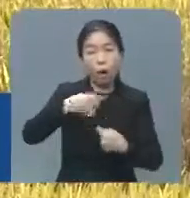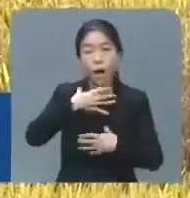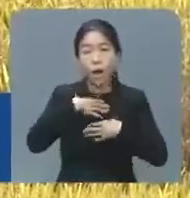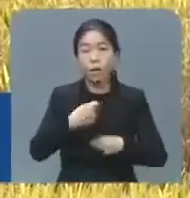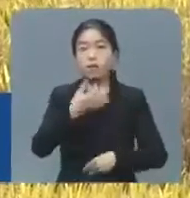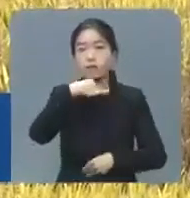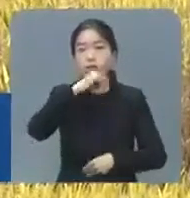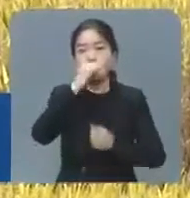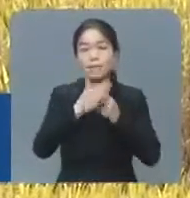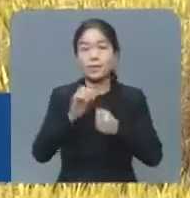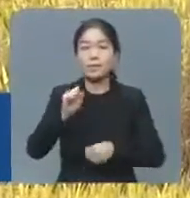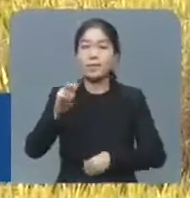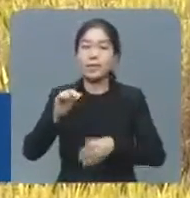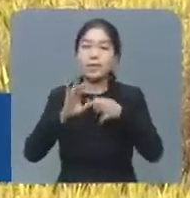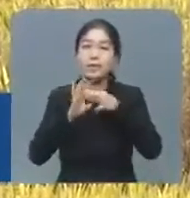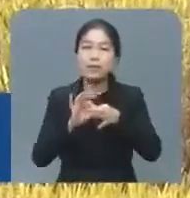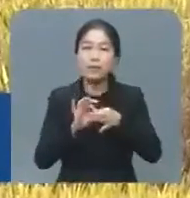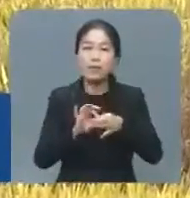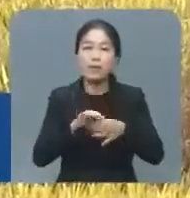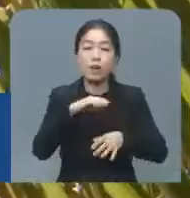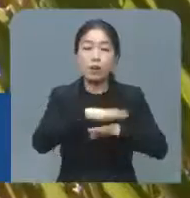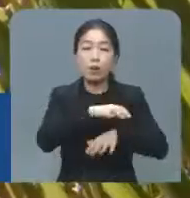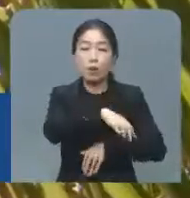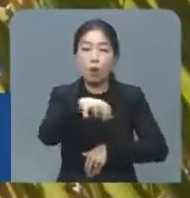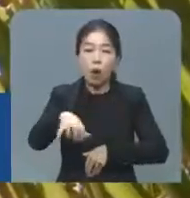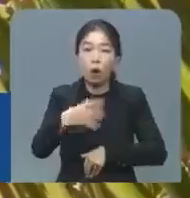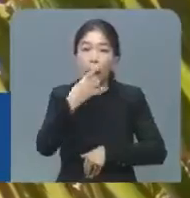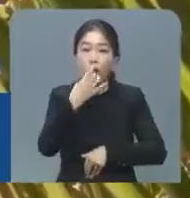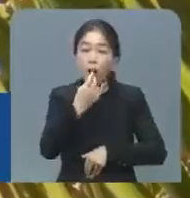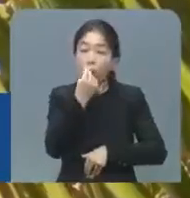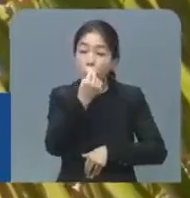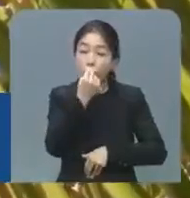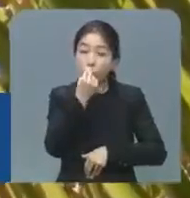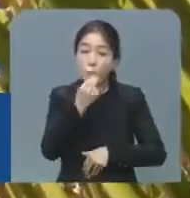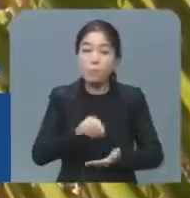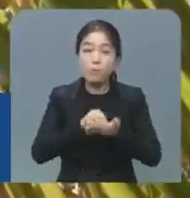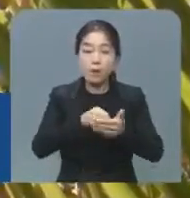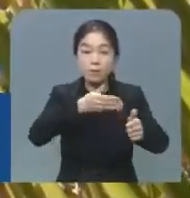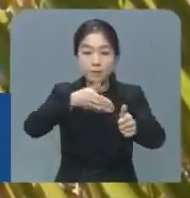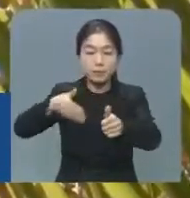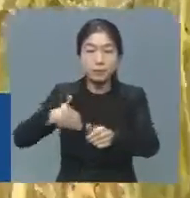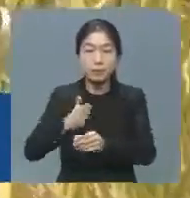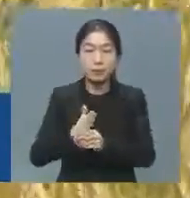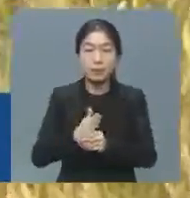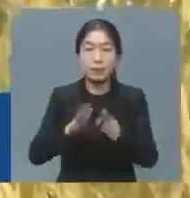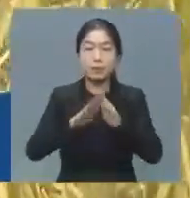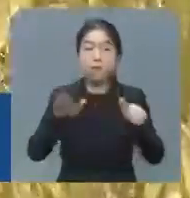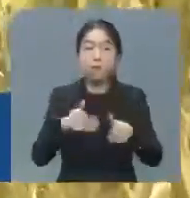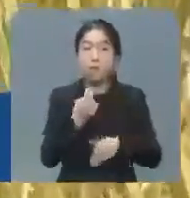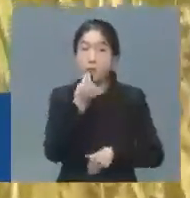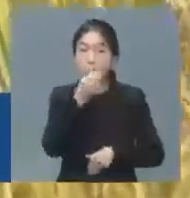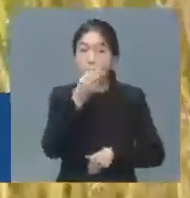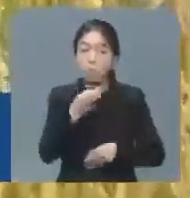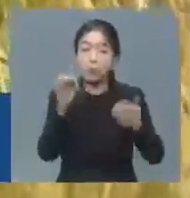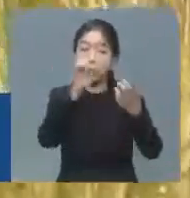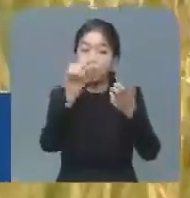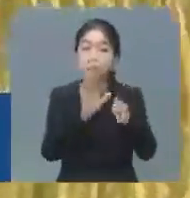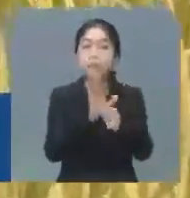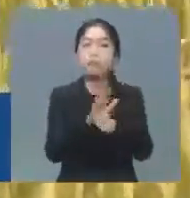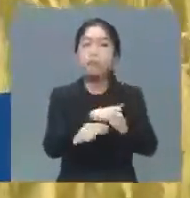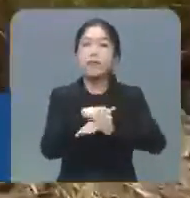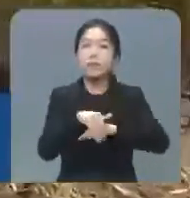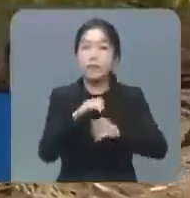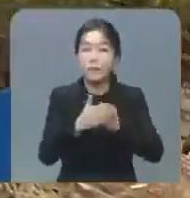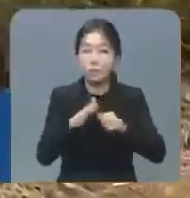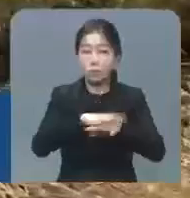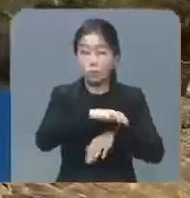sns 등을 통해 농가의 벼 보험 가입을 독려하고 있습니다 덜 남들은 보험료의 80% 를 지원할 계획인데